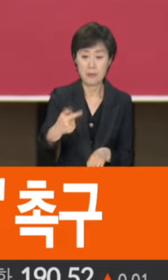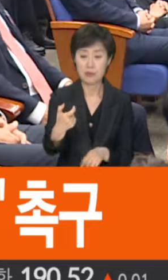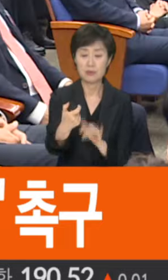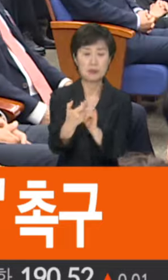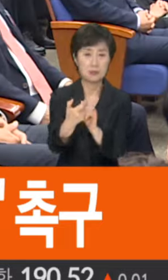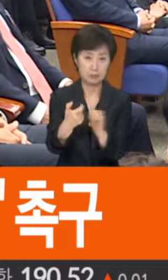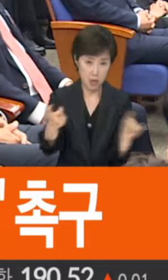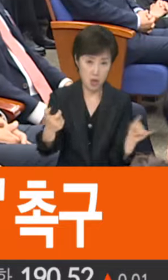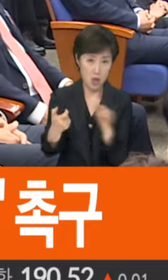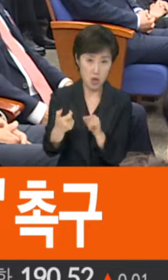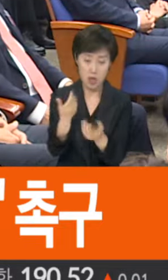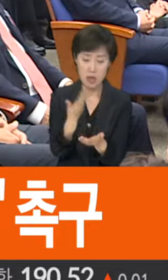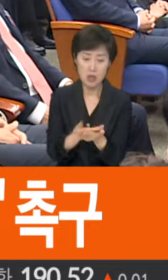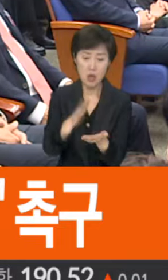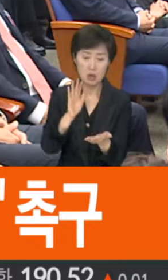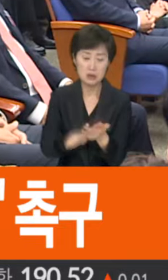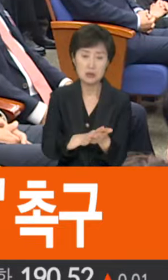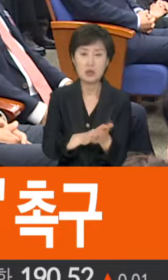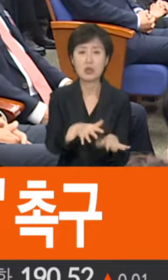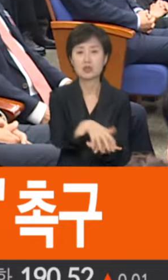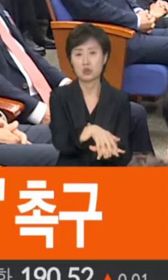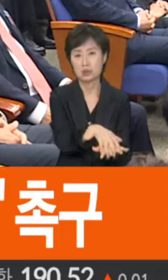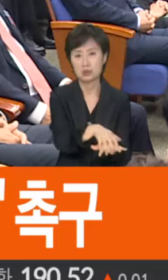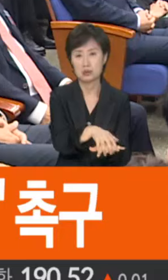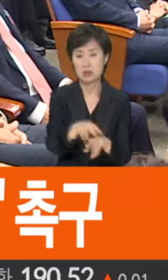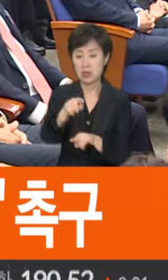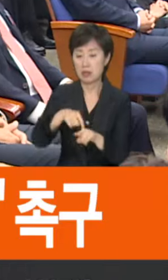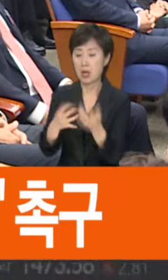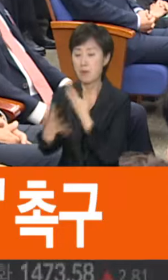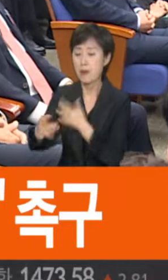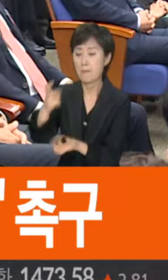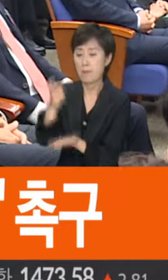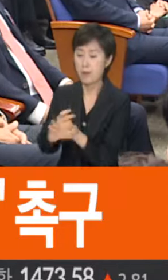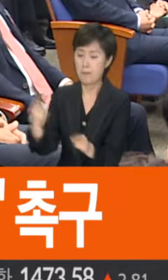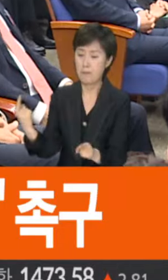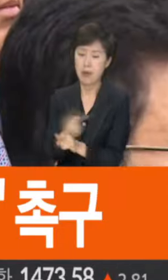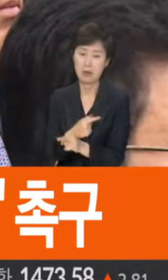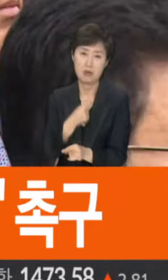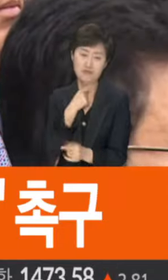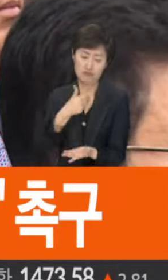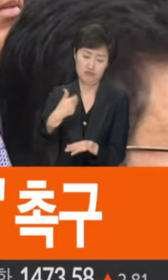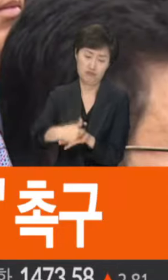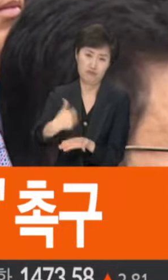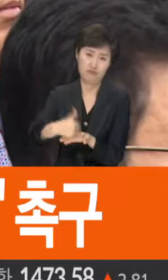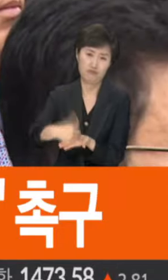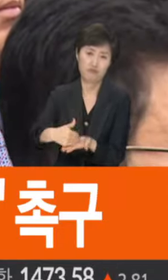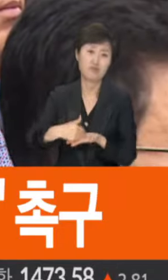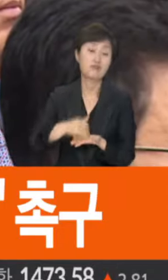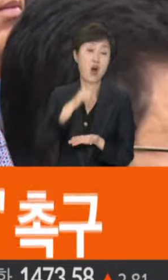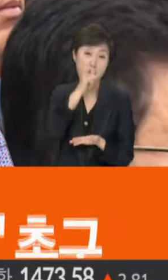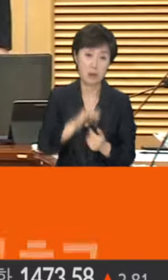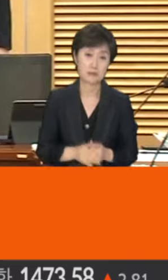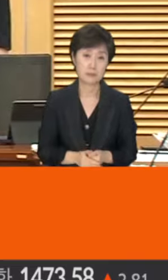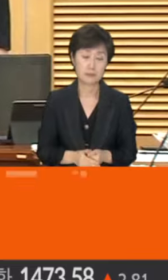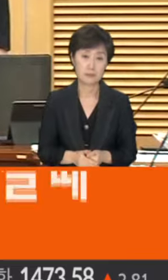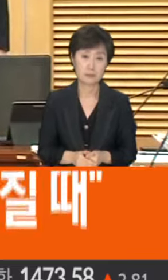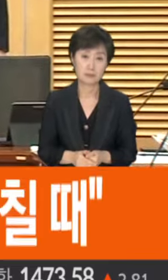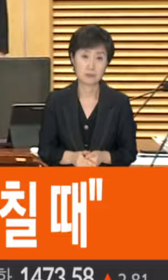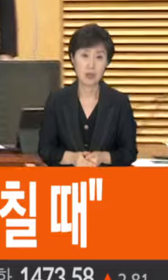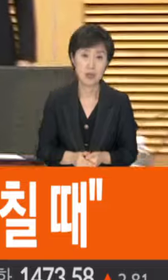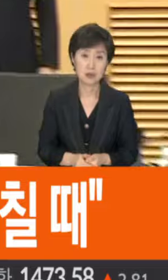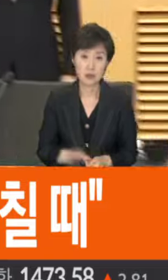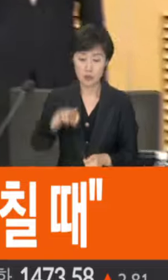160명이 혁신비대위 전당대회 룰 변경을 단체로 촉구하기도 했습니다 비윤 수권